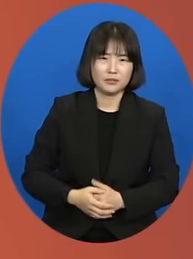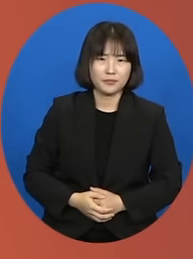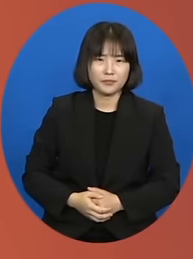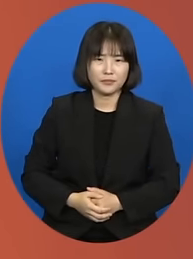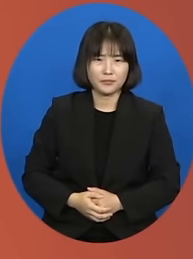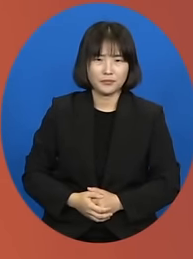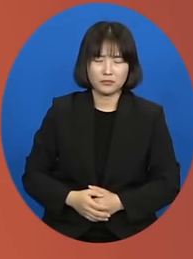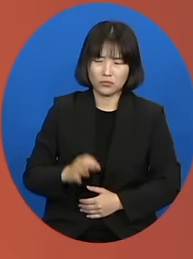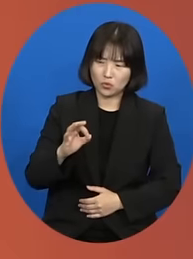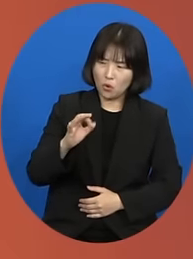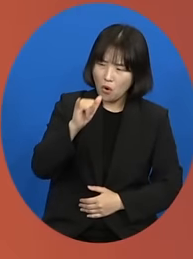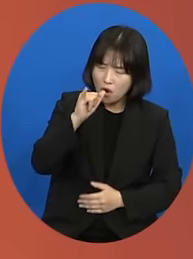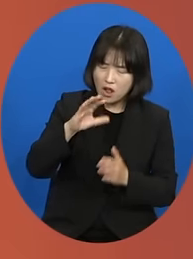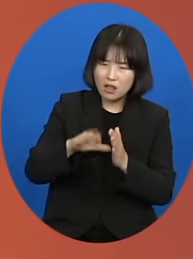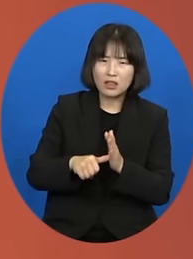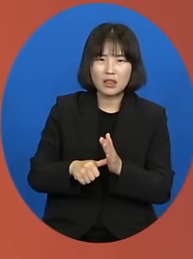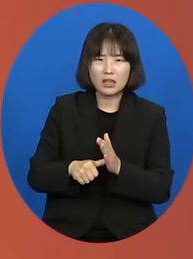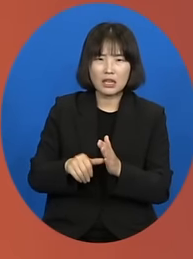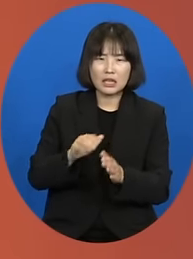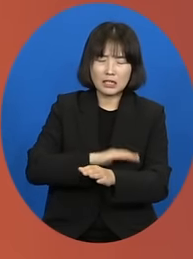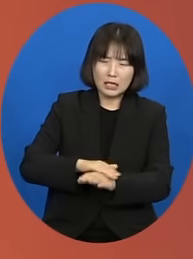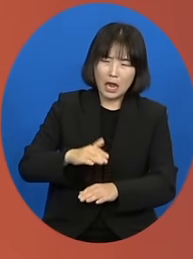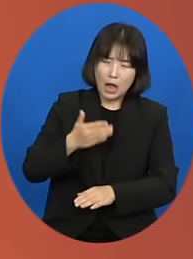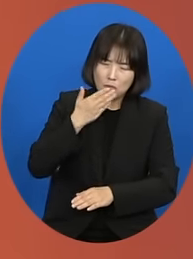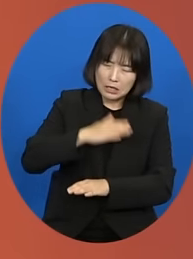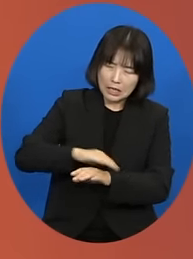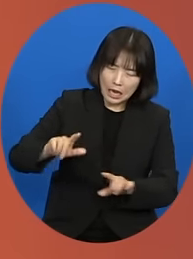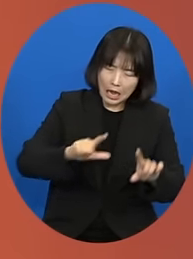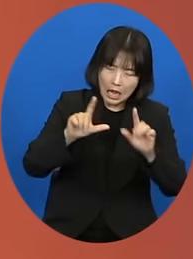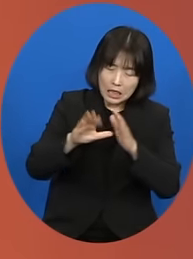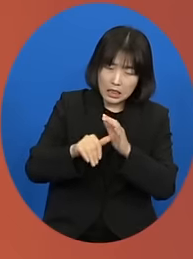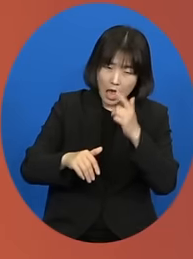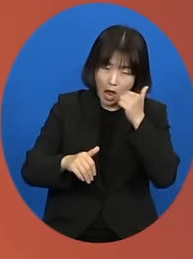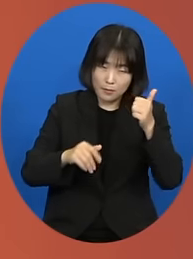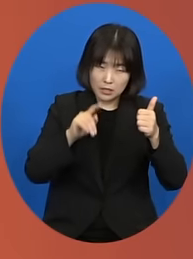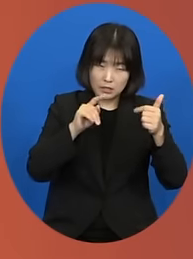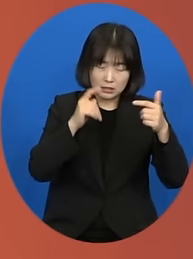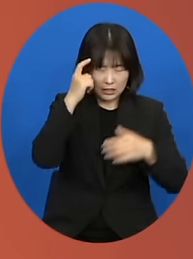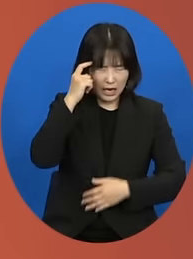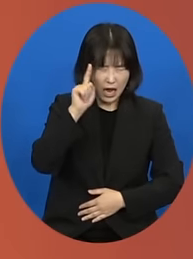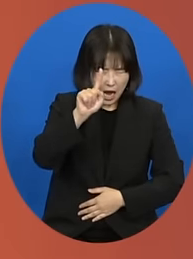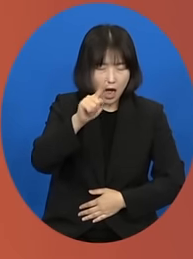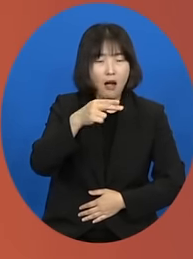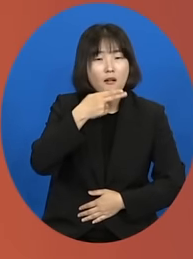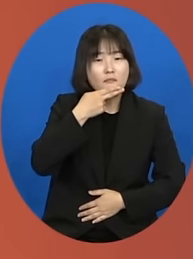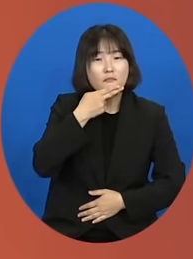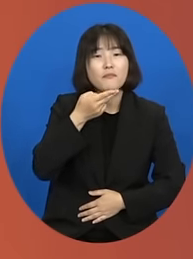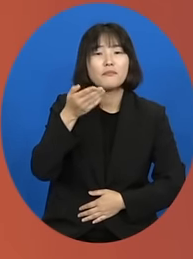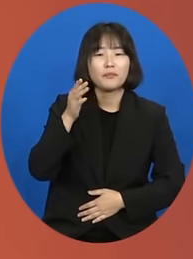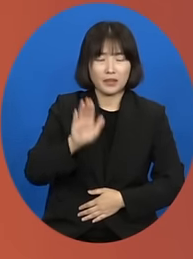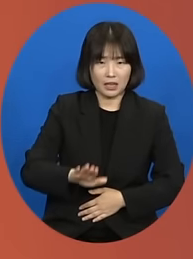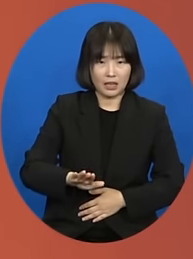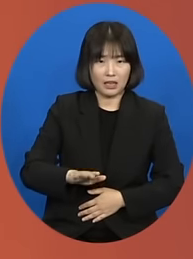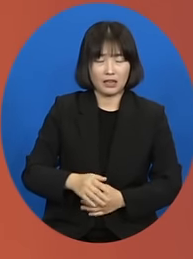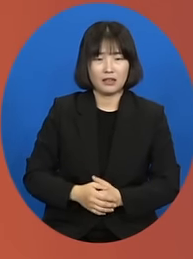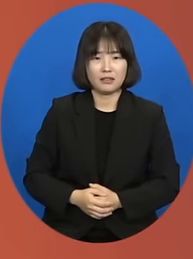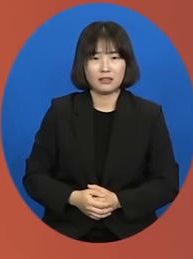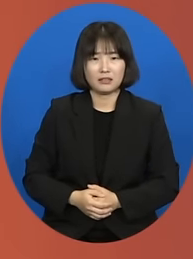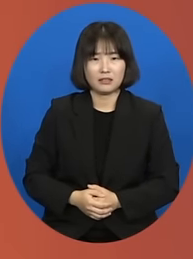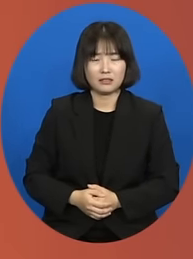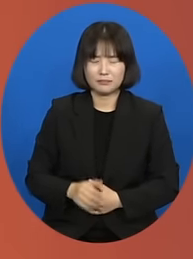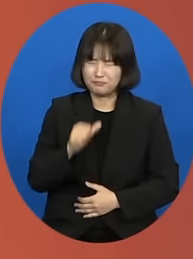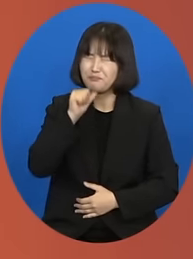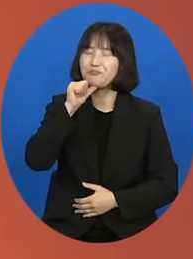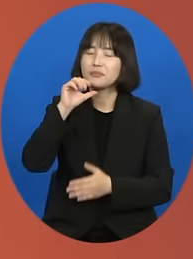때, 허랑방탕할 때, 잘 먹고 잘 살 때는 한 번도 생각나지 않았던 그 아버지가 이렇게 그때 그